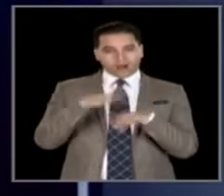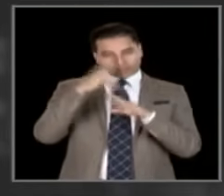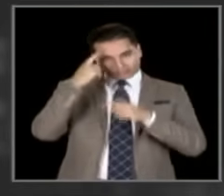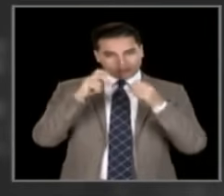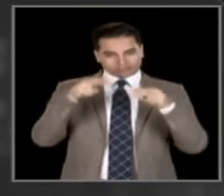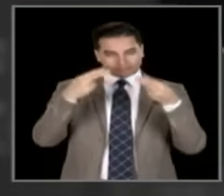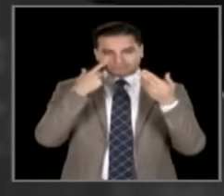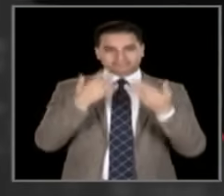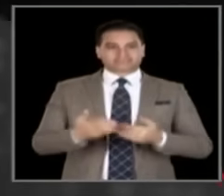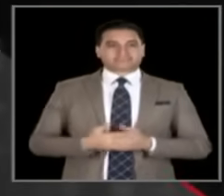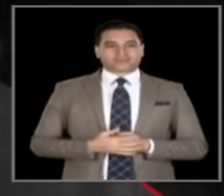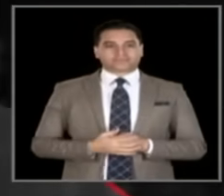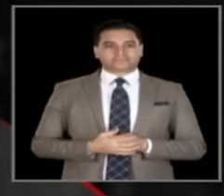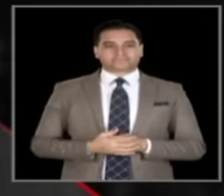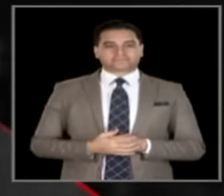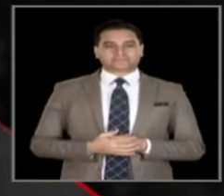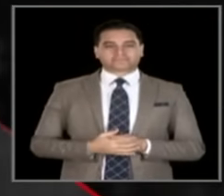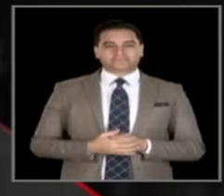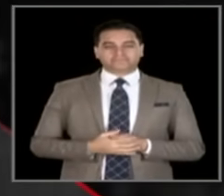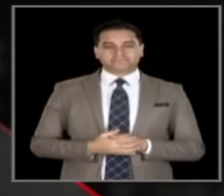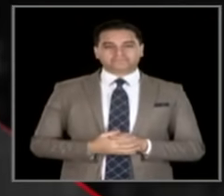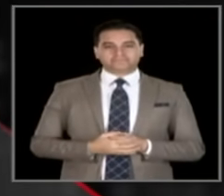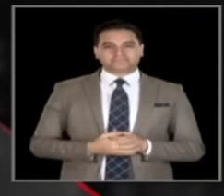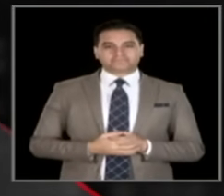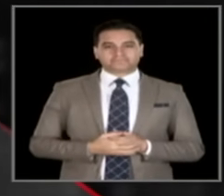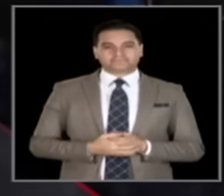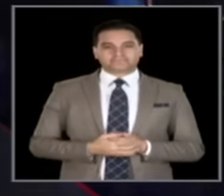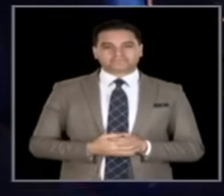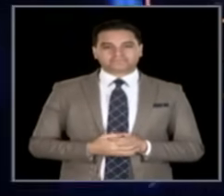تحت الضغط تحت